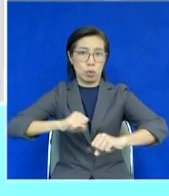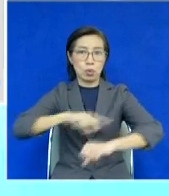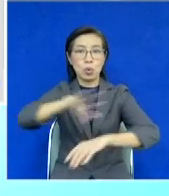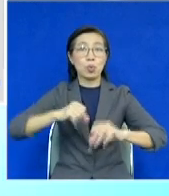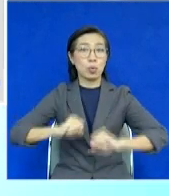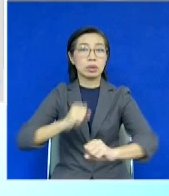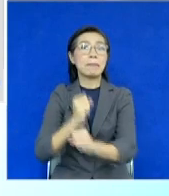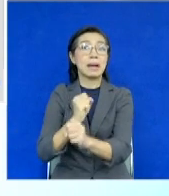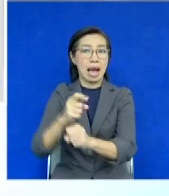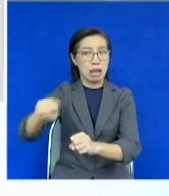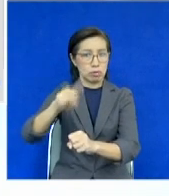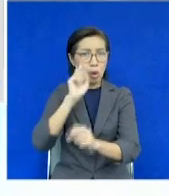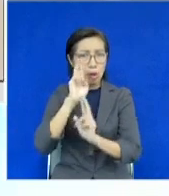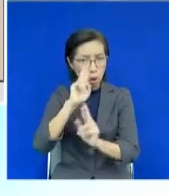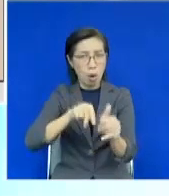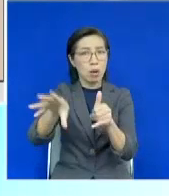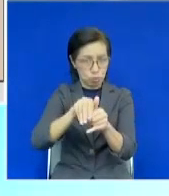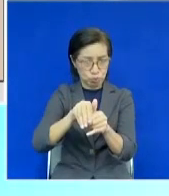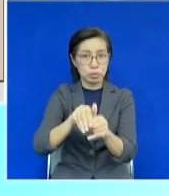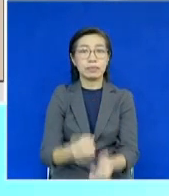การติดเชื้อค่ะ